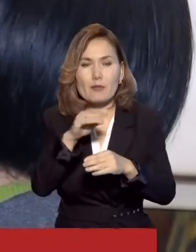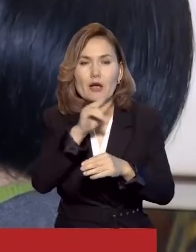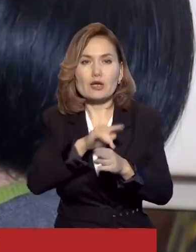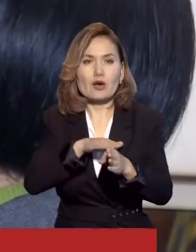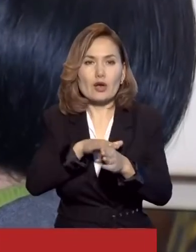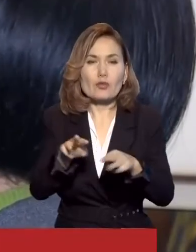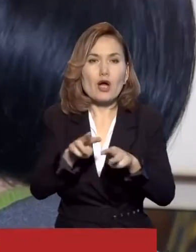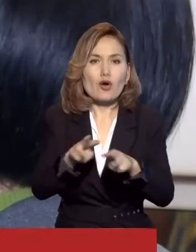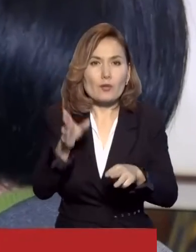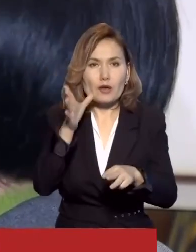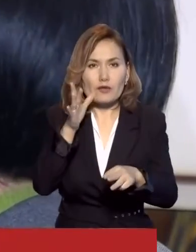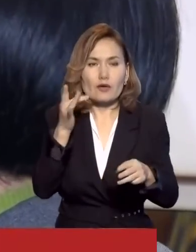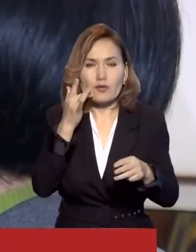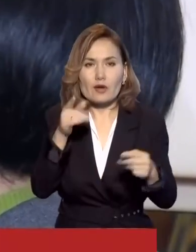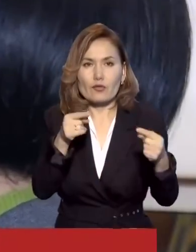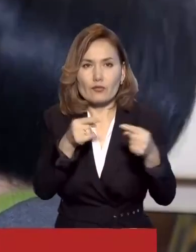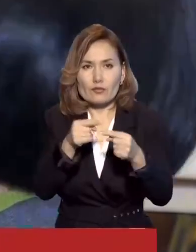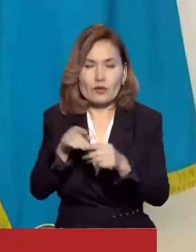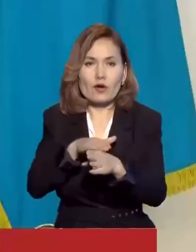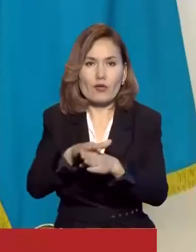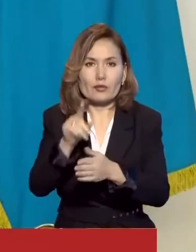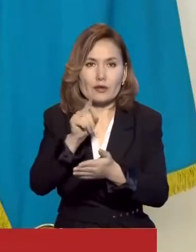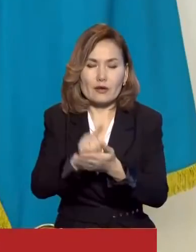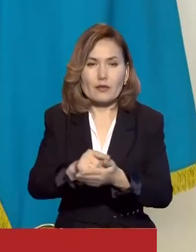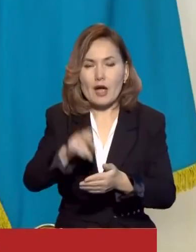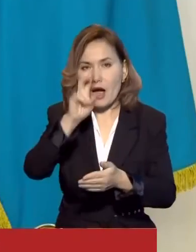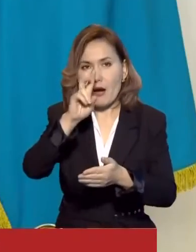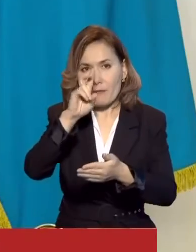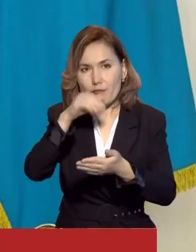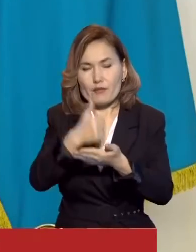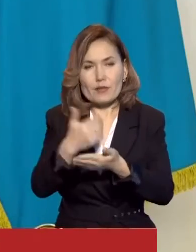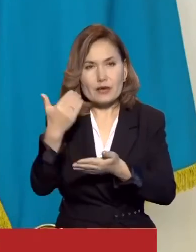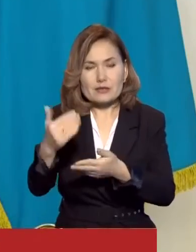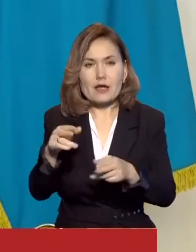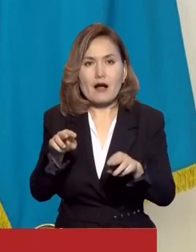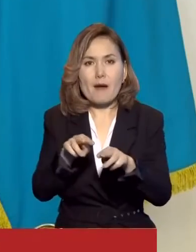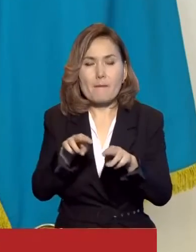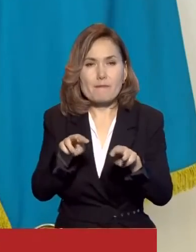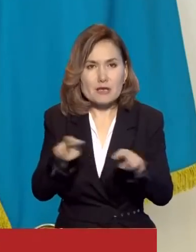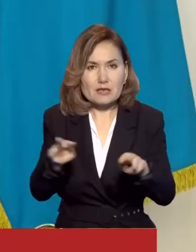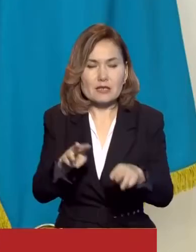асуын үкімет уақытылы әрі мінсіз орындауы керек. Президент министрлер кабинетіне